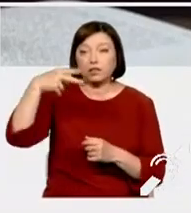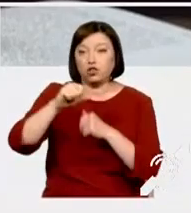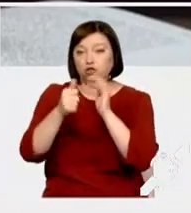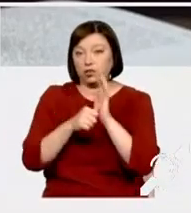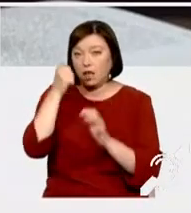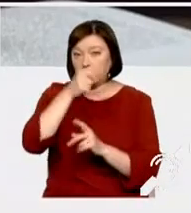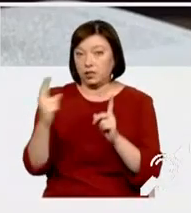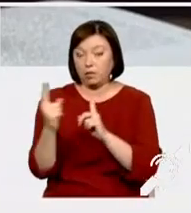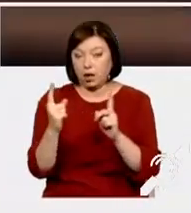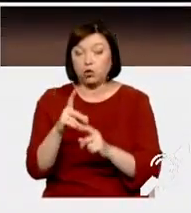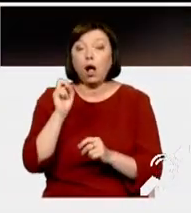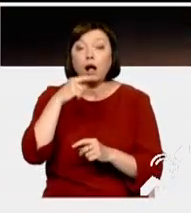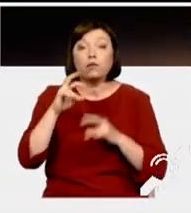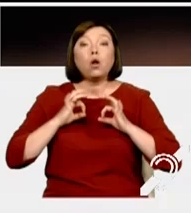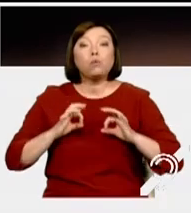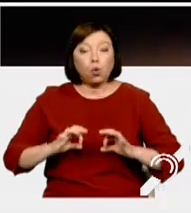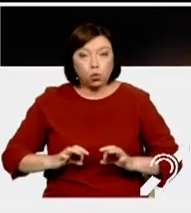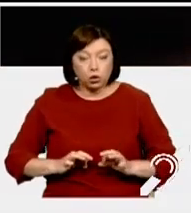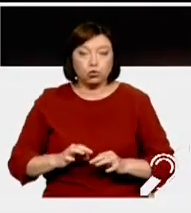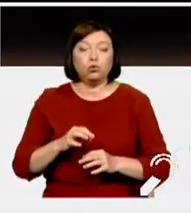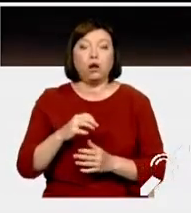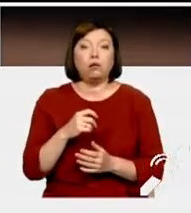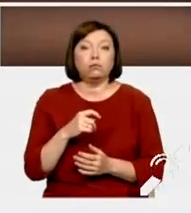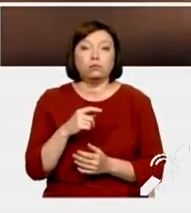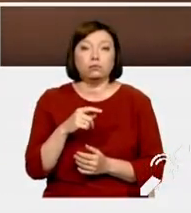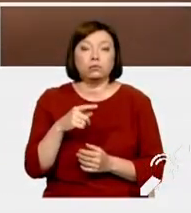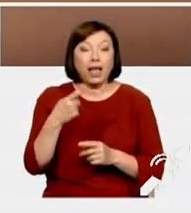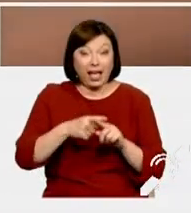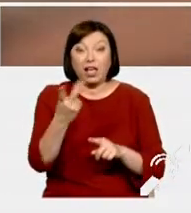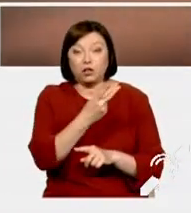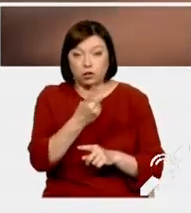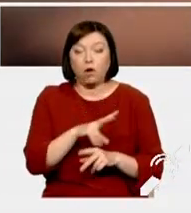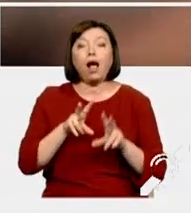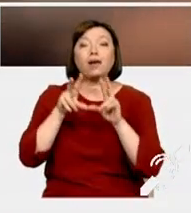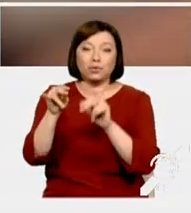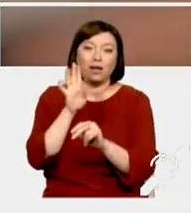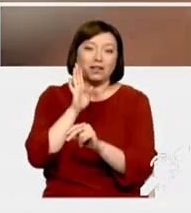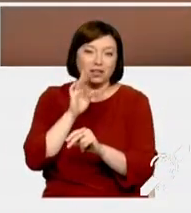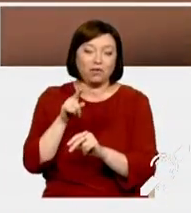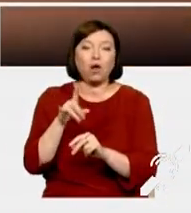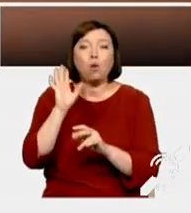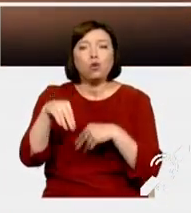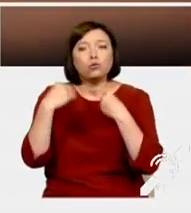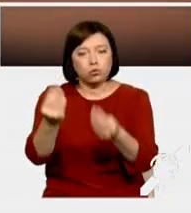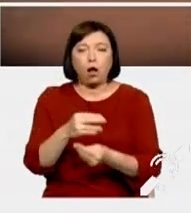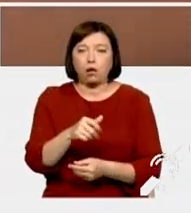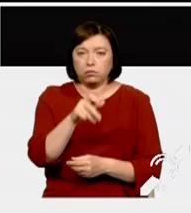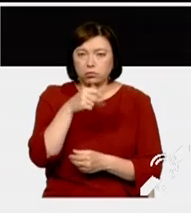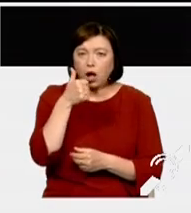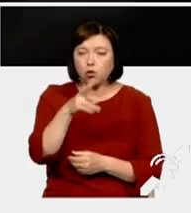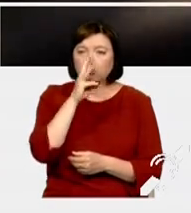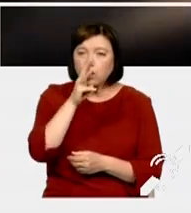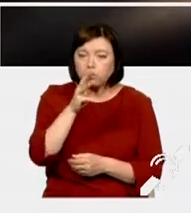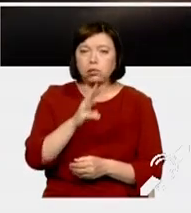2017 potrivit procuraturii pentru crimă și cauze speciale indivizii ar fi promis victimelor locuri de muncă bine plătite într un